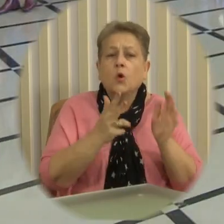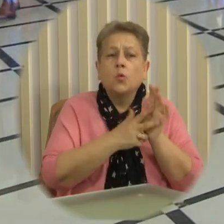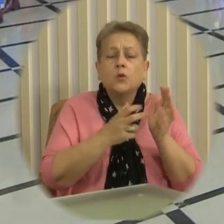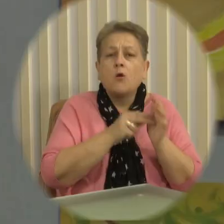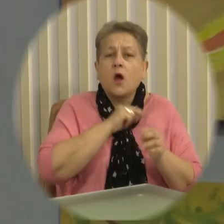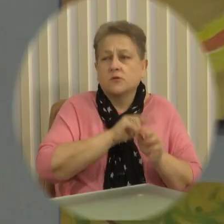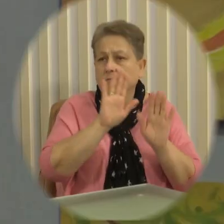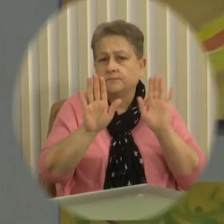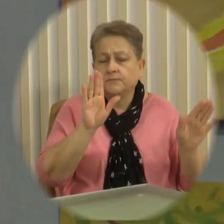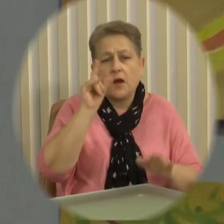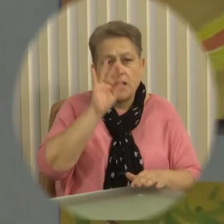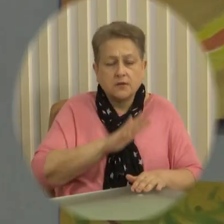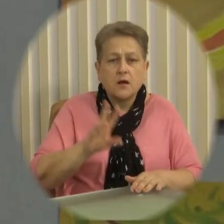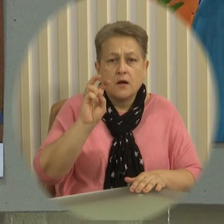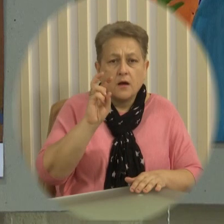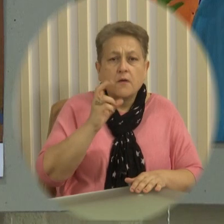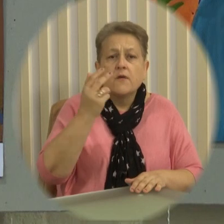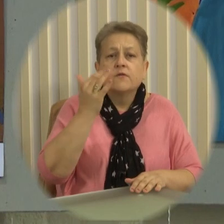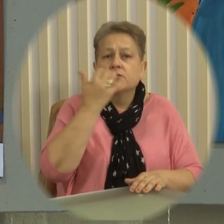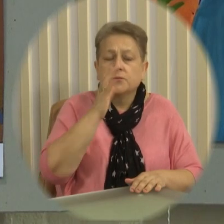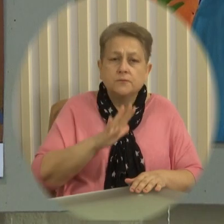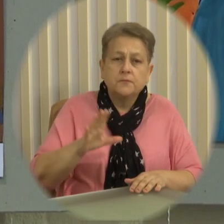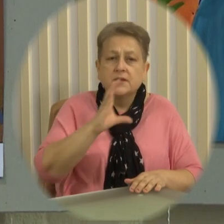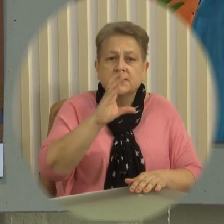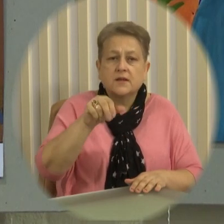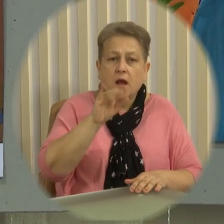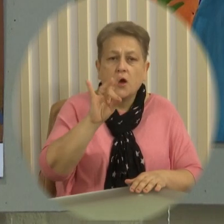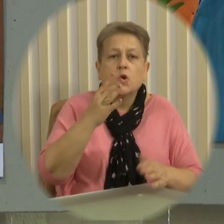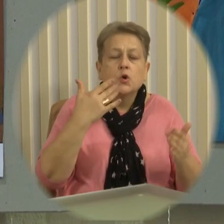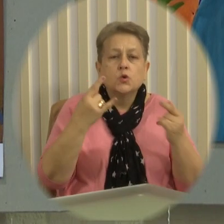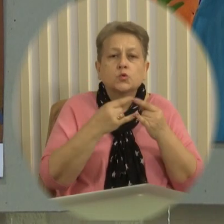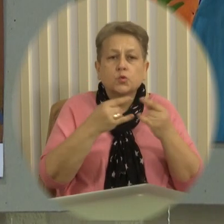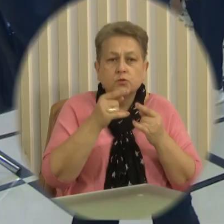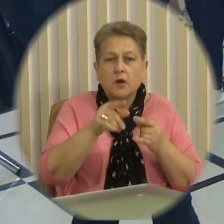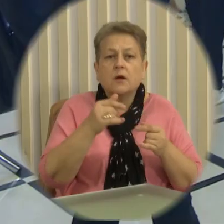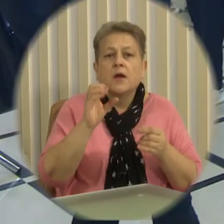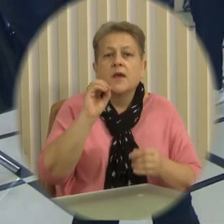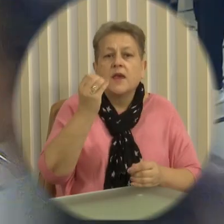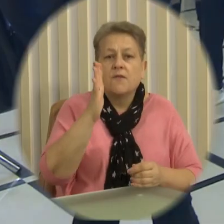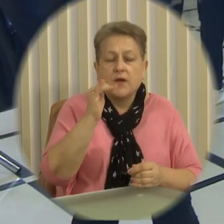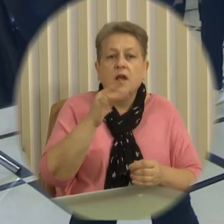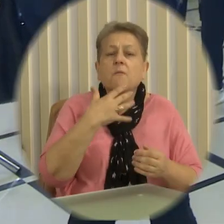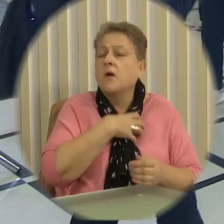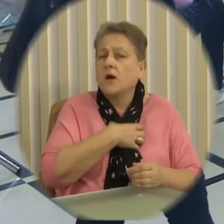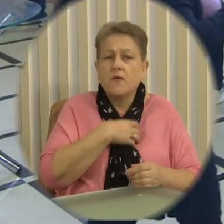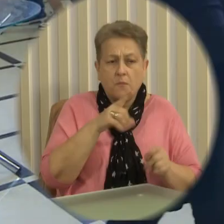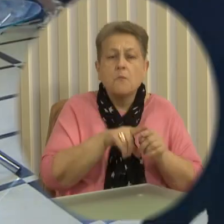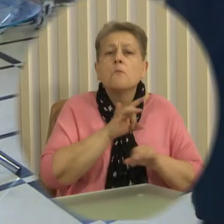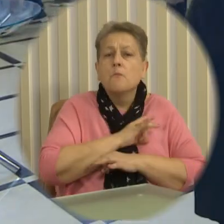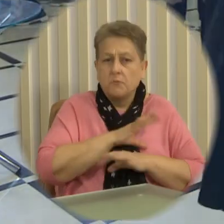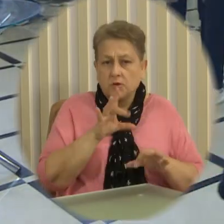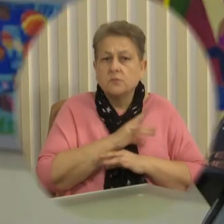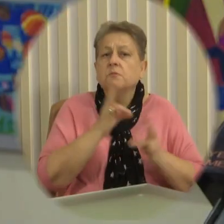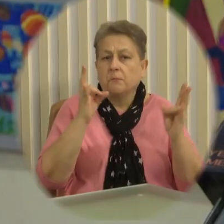800 աշխատանք Հայաստանից, Արցախից եւ Սփյուռքից։ Star Studio նկարչական ստուդիայի ղեկավար Եվգենիա Վարդանյանը կարևորում է նման